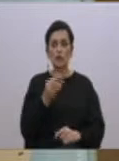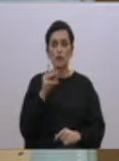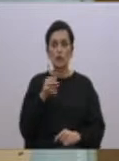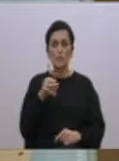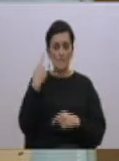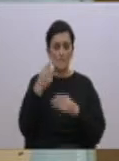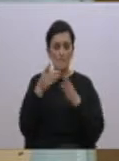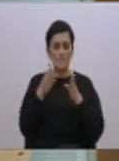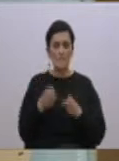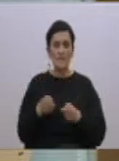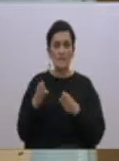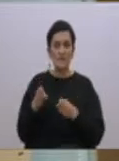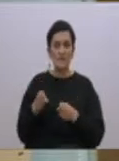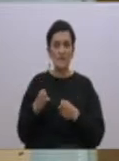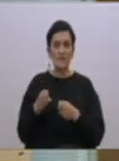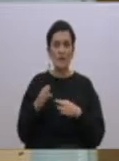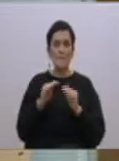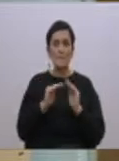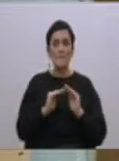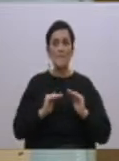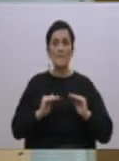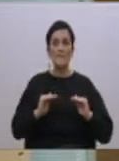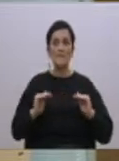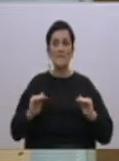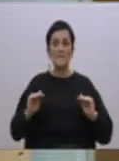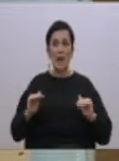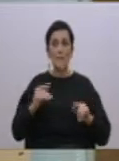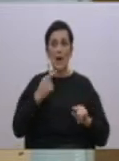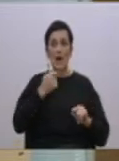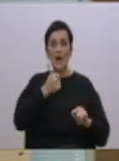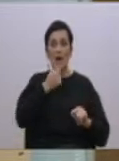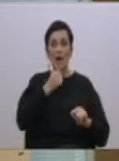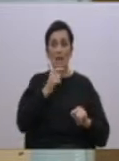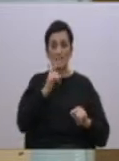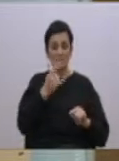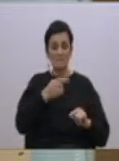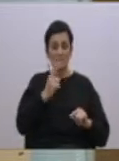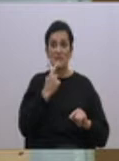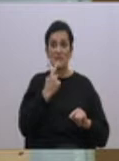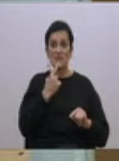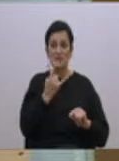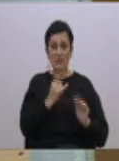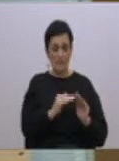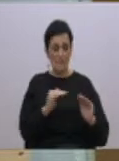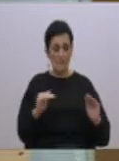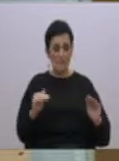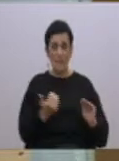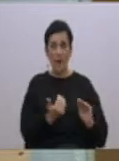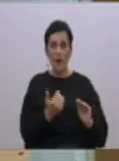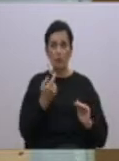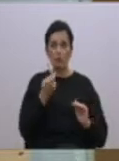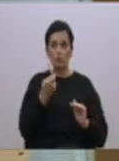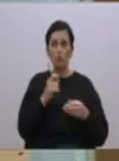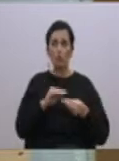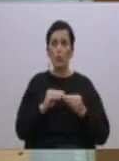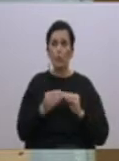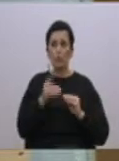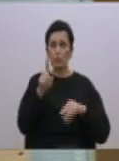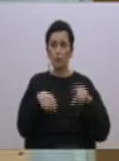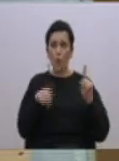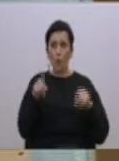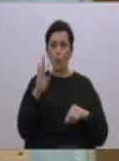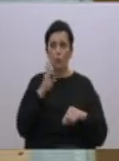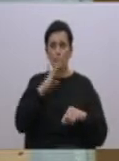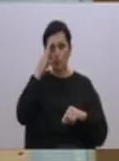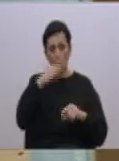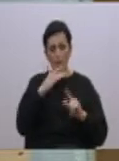pirebiți, ai sabago sa paria sa kis pavche bisatvis chota gamotseva sarmoadgens ro zogi mchobeli ar